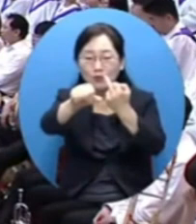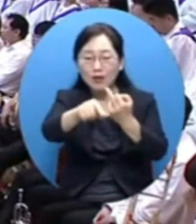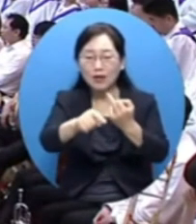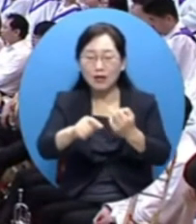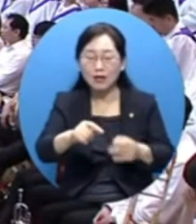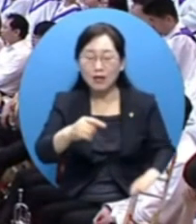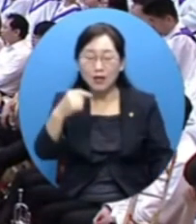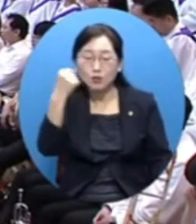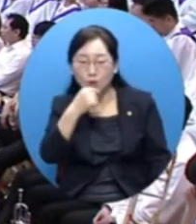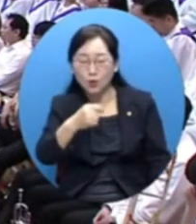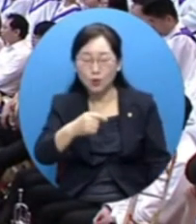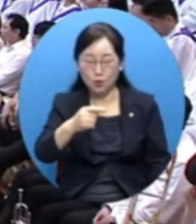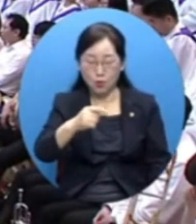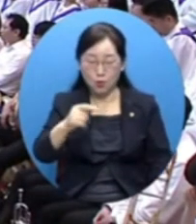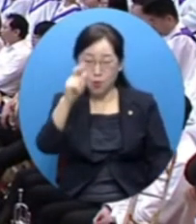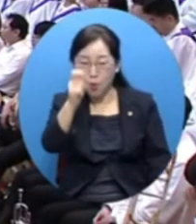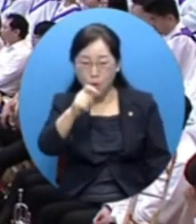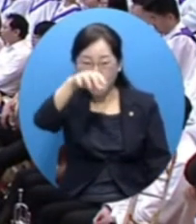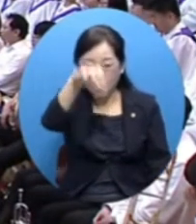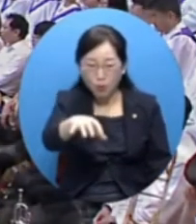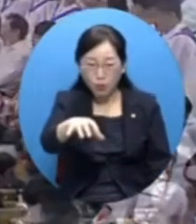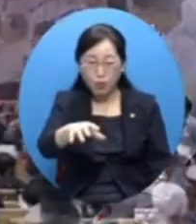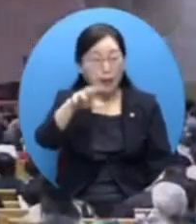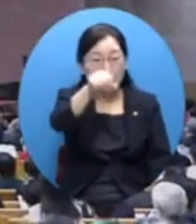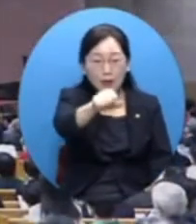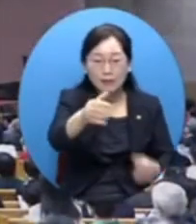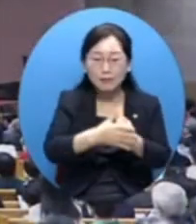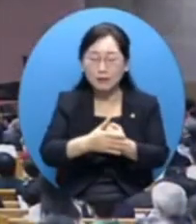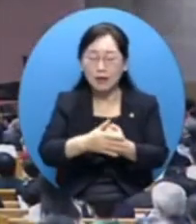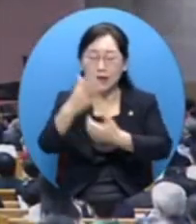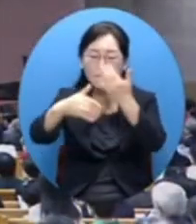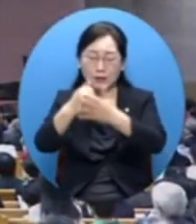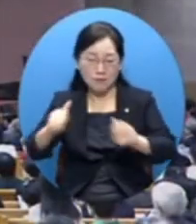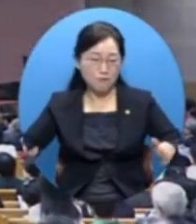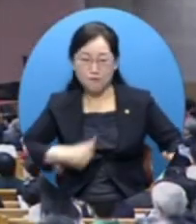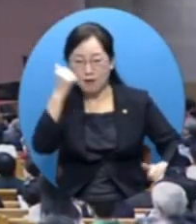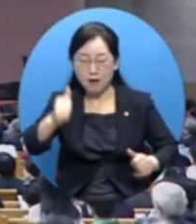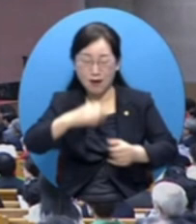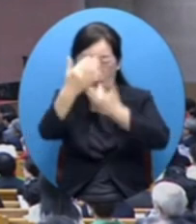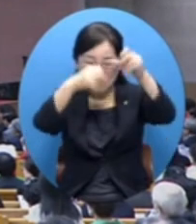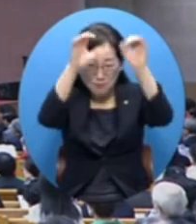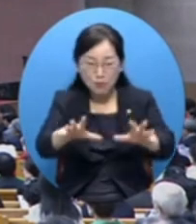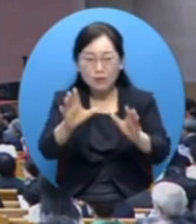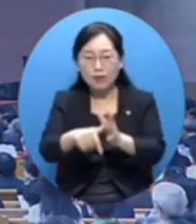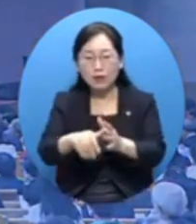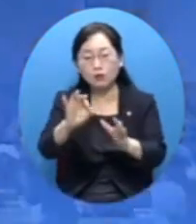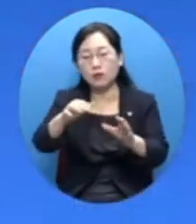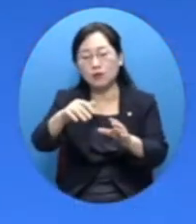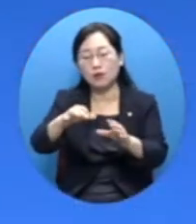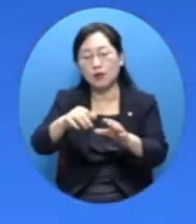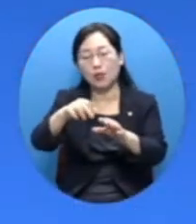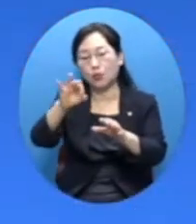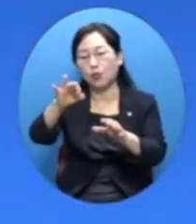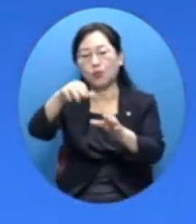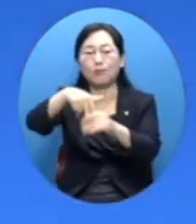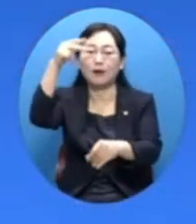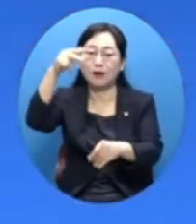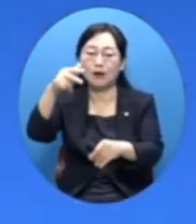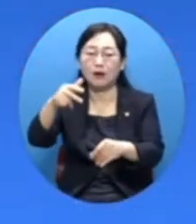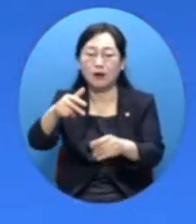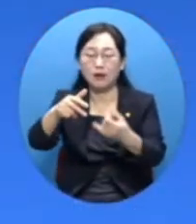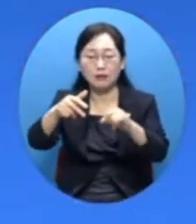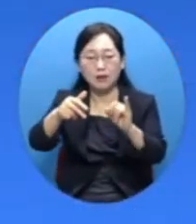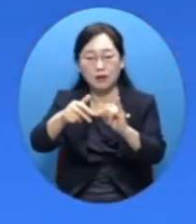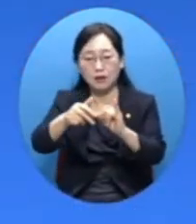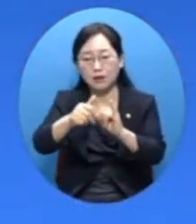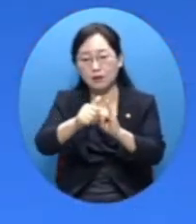그가 유황불로 수과 고마를 하나님께서 심판하실 때 모든 재산을 다 잃고 사이도 다